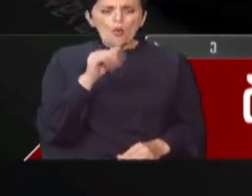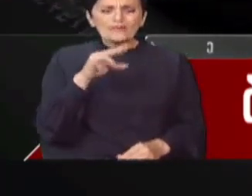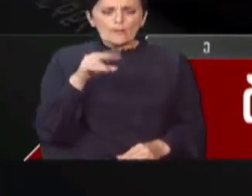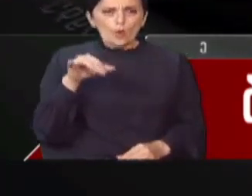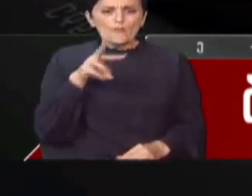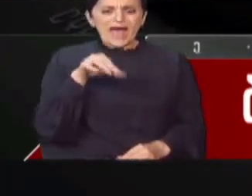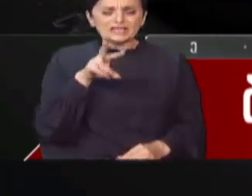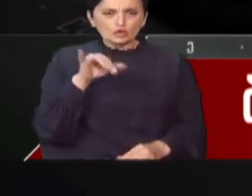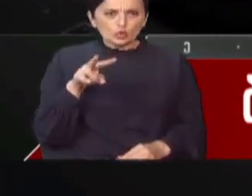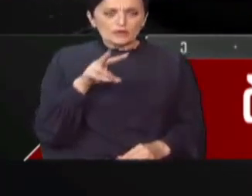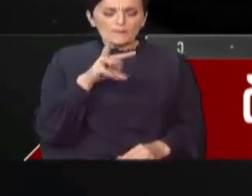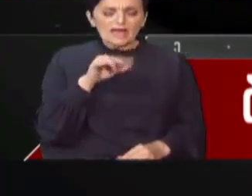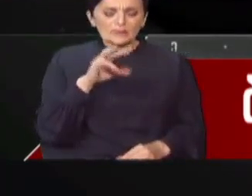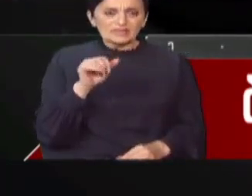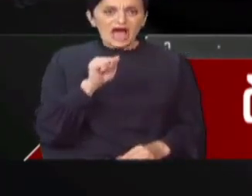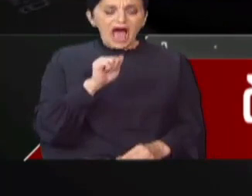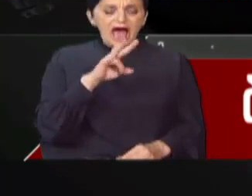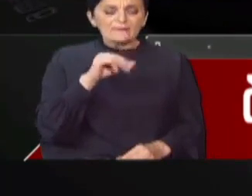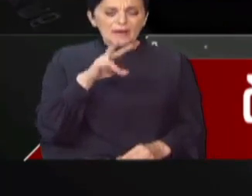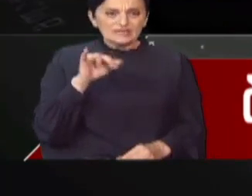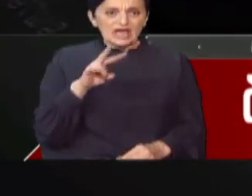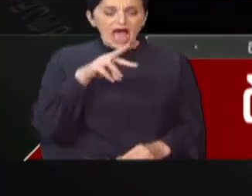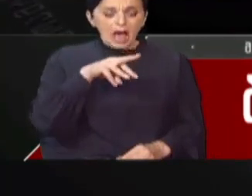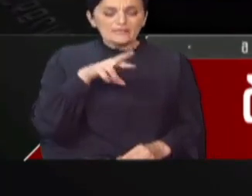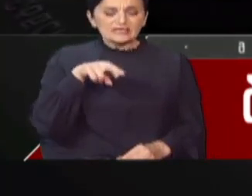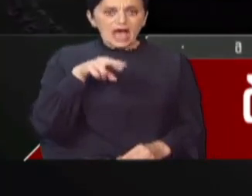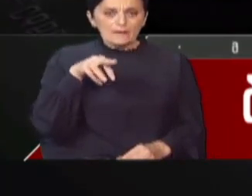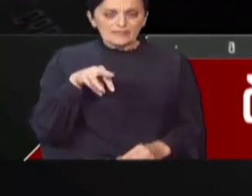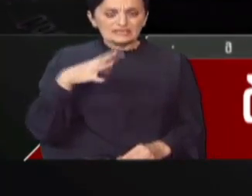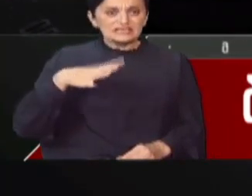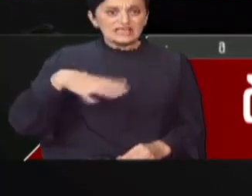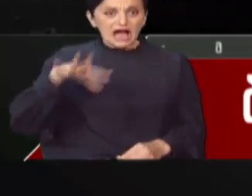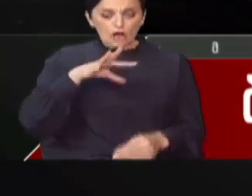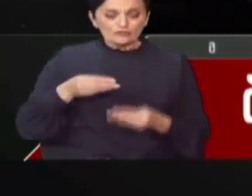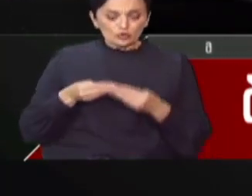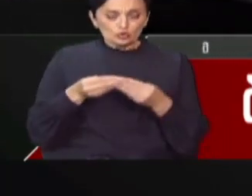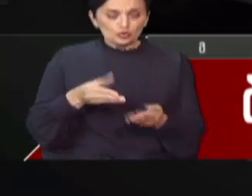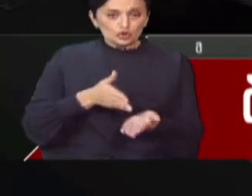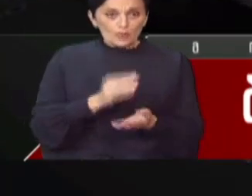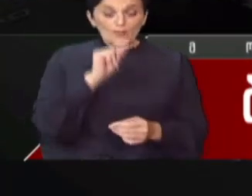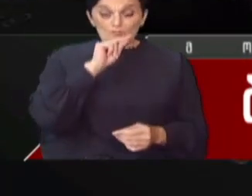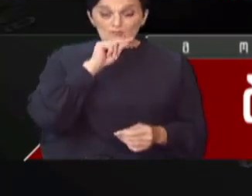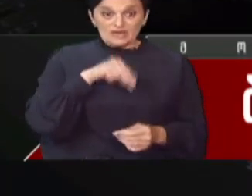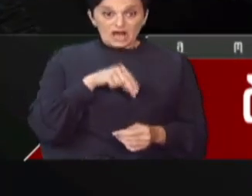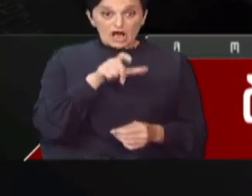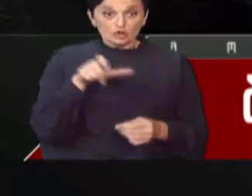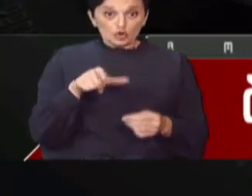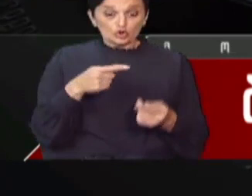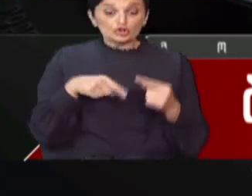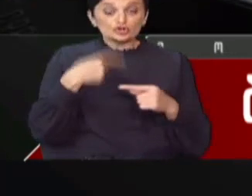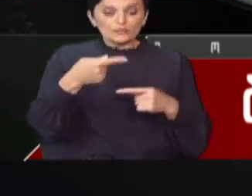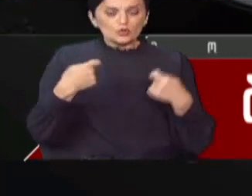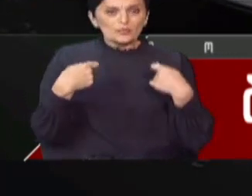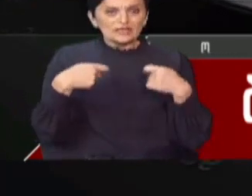ბუპრემორფინის, მეთადონის, მეთამფეტამინის, ამფეტამინისა და MDMA-ს საქართველოში შემოტანას. ბრალდებულების შემდგომი რეალიზაციის